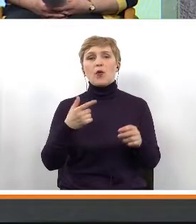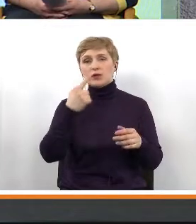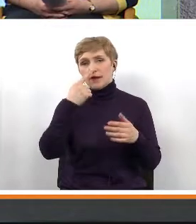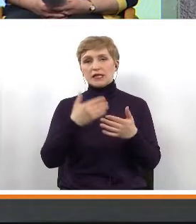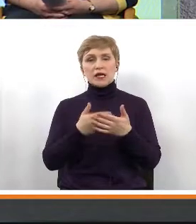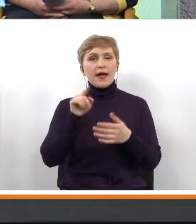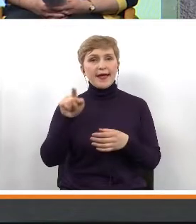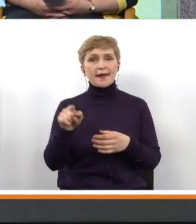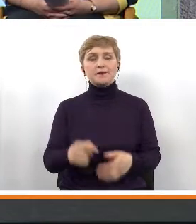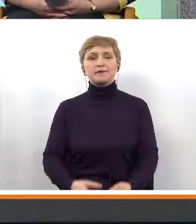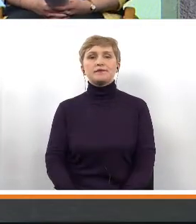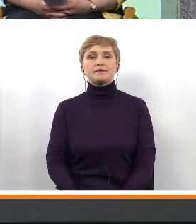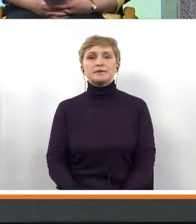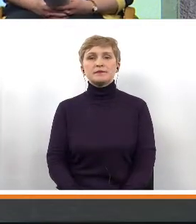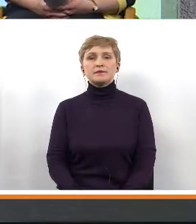и